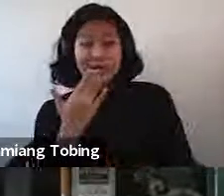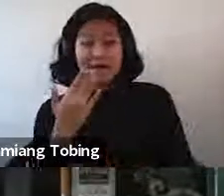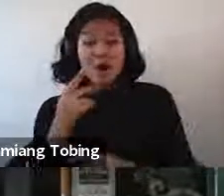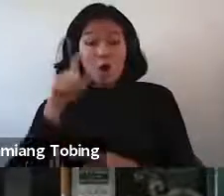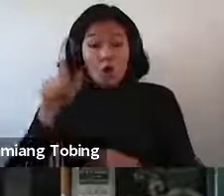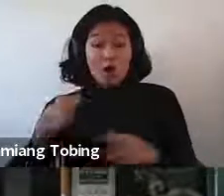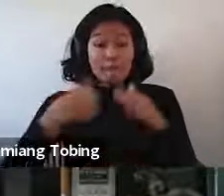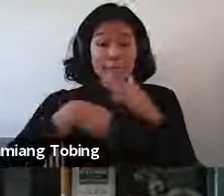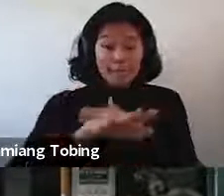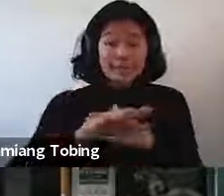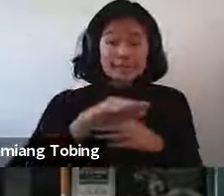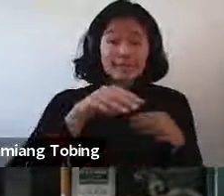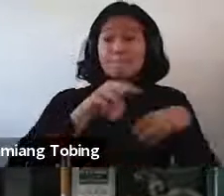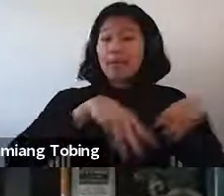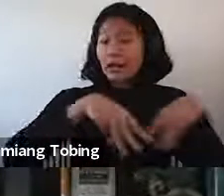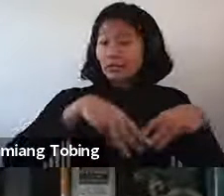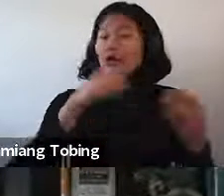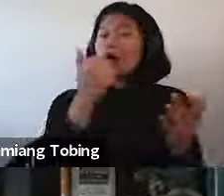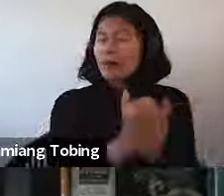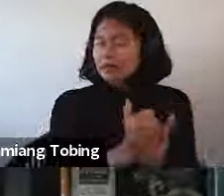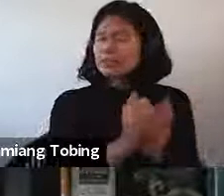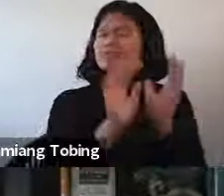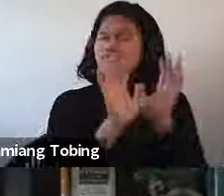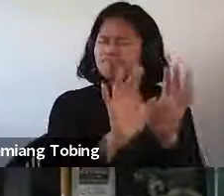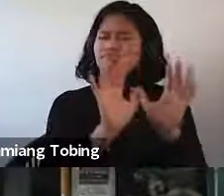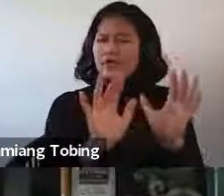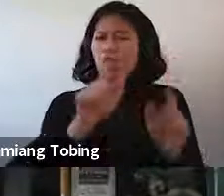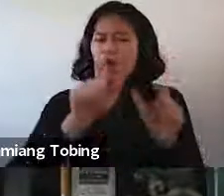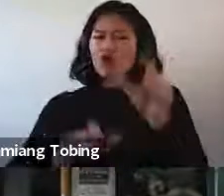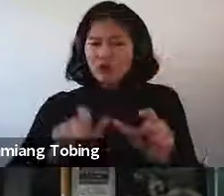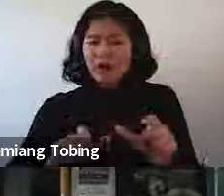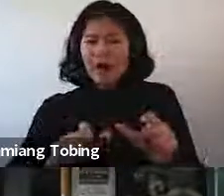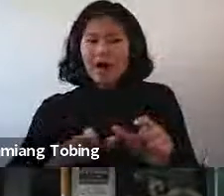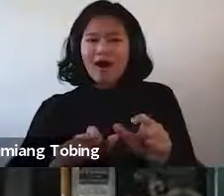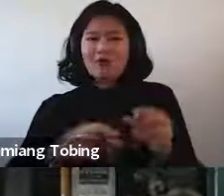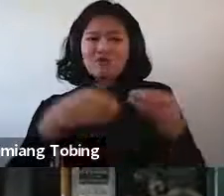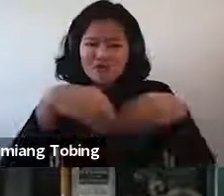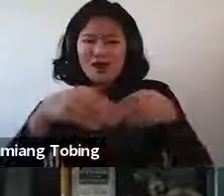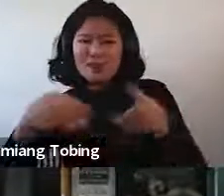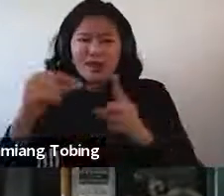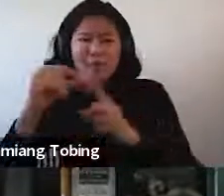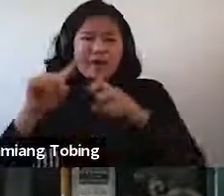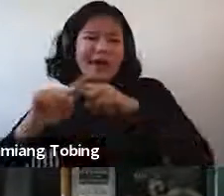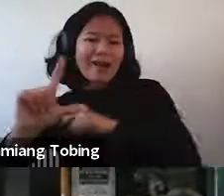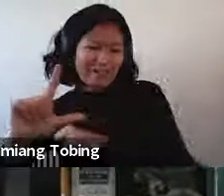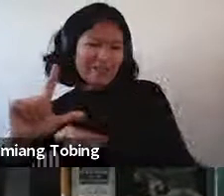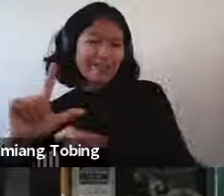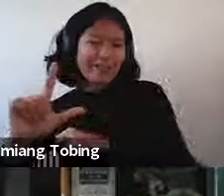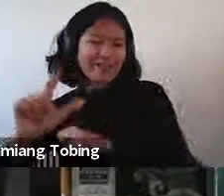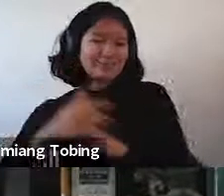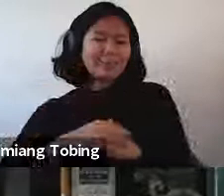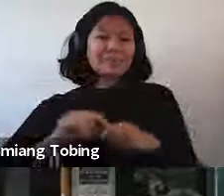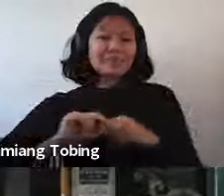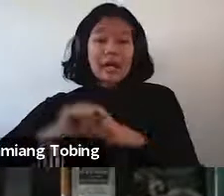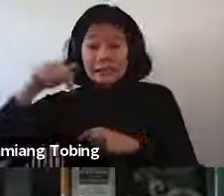akan banyak sekali pedagang kaki lima yang ada di sana. Dan kalau sekarang kita